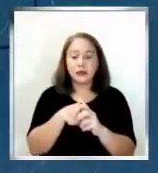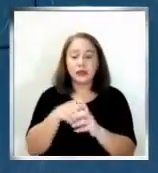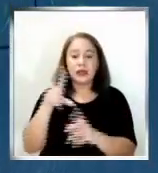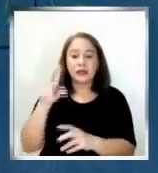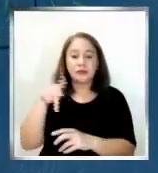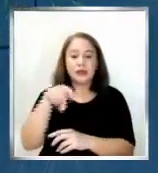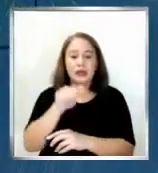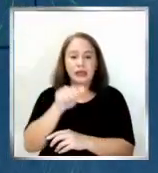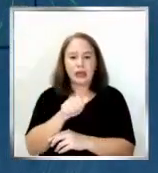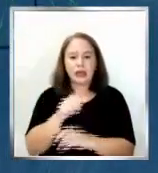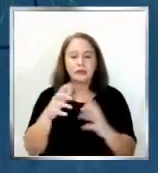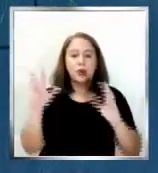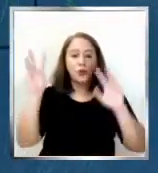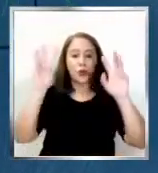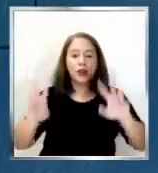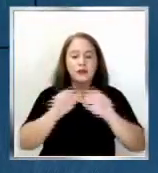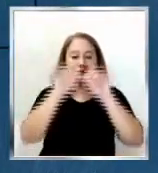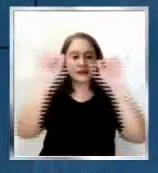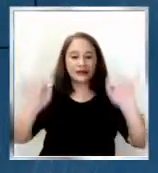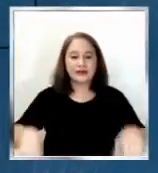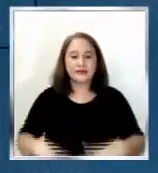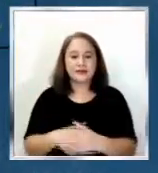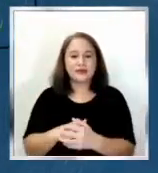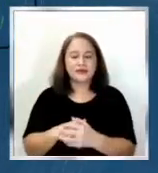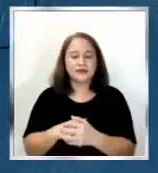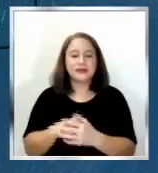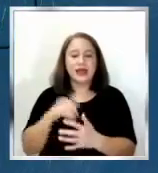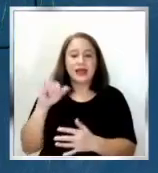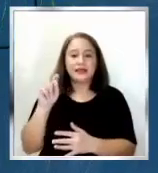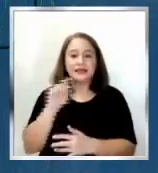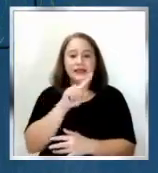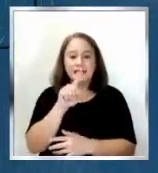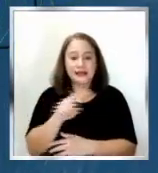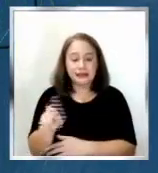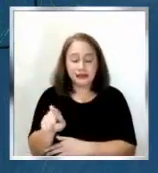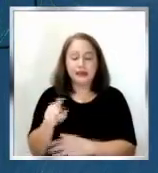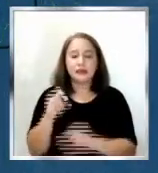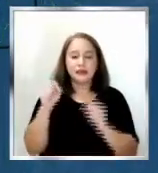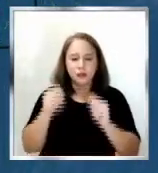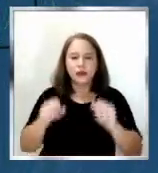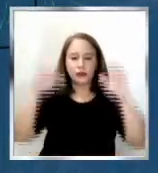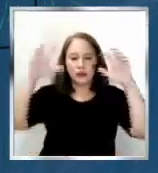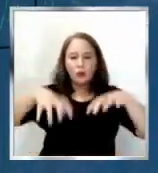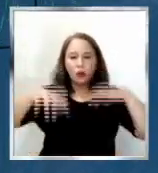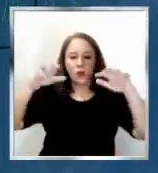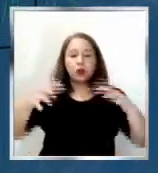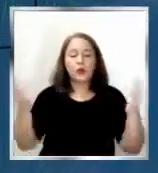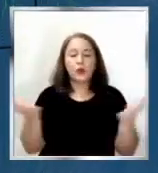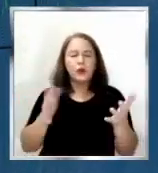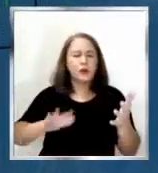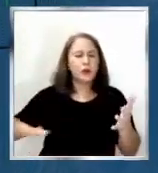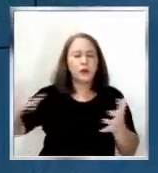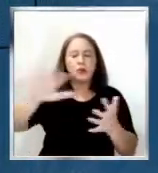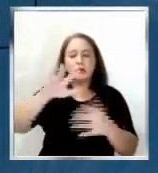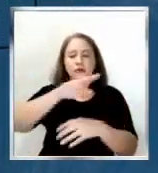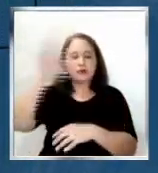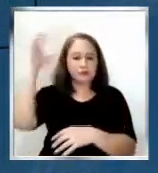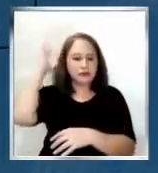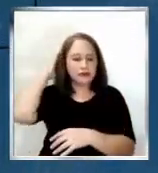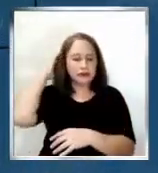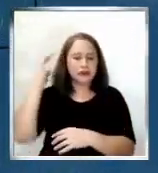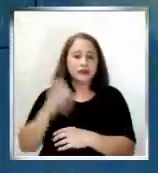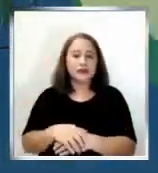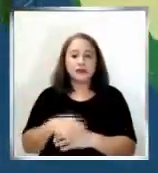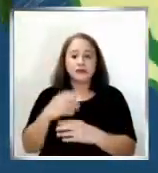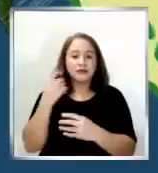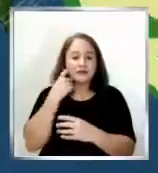weather system. Ito yung Intertropical Convergence Zone na magpapaulan naman po dyan sa halos buong Mindanao. Sa latest rainfall forecast